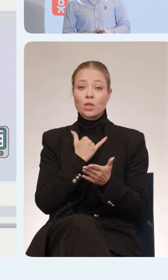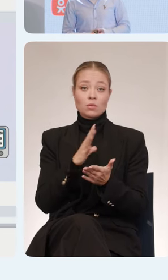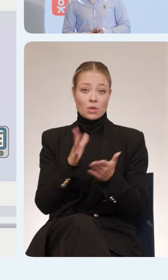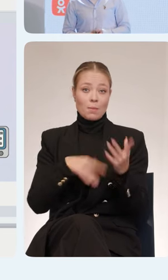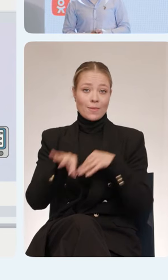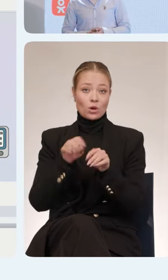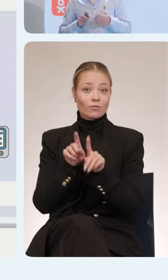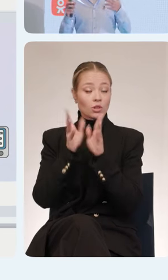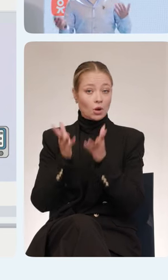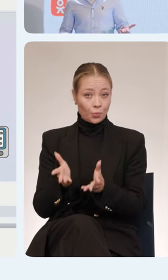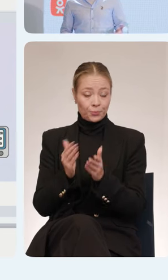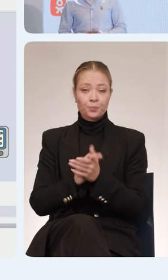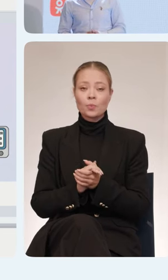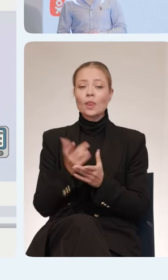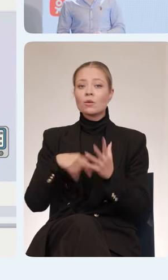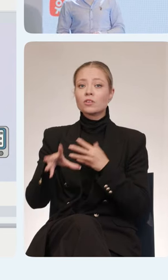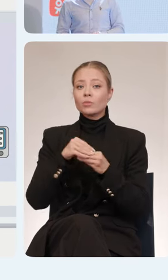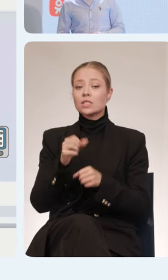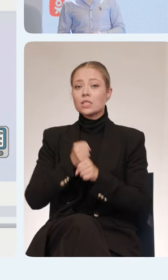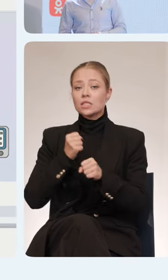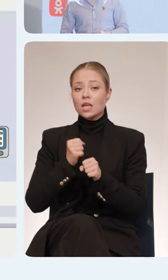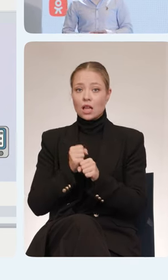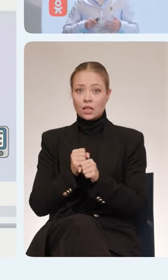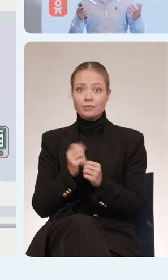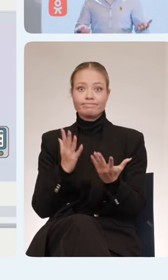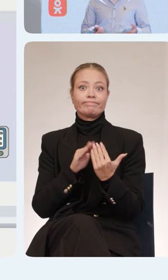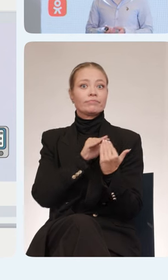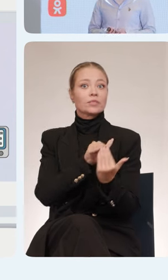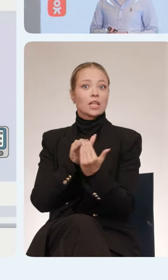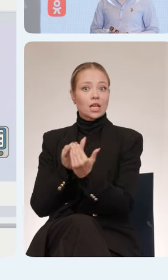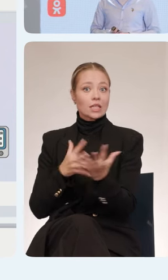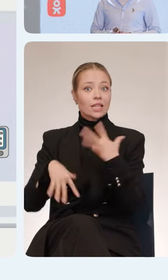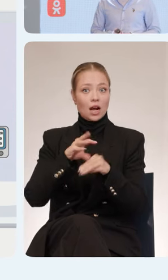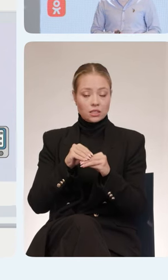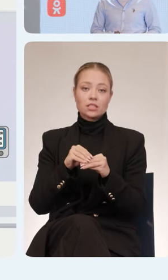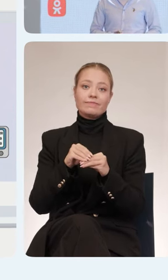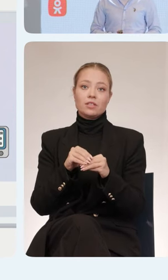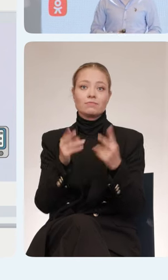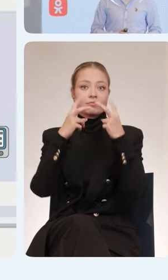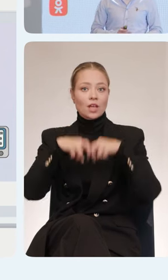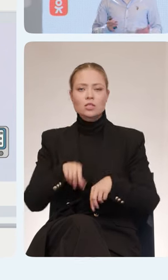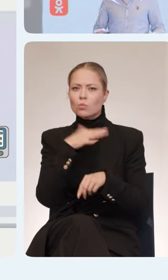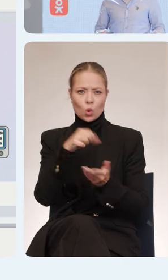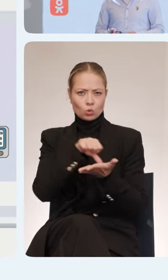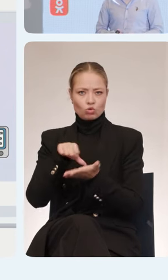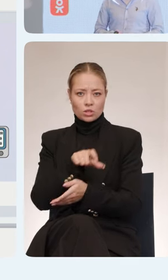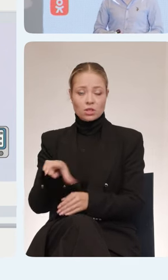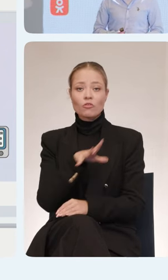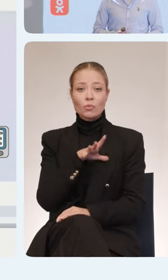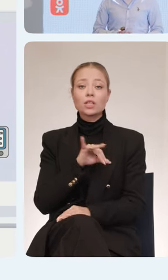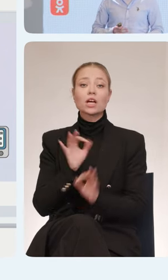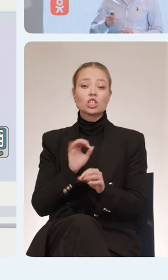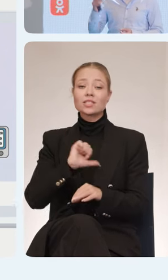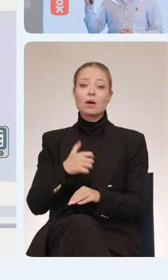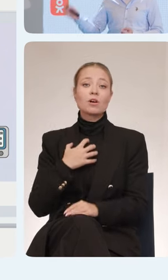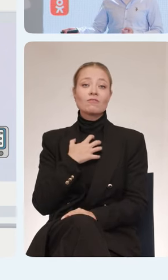Orbi. Сделали вместе интерактивный тест, в который прошло достаточно много участников, но самое важное, безусловно, для нас,